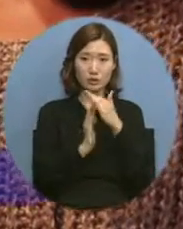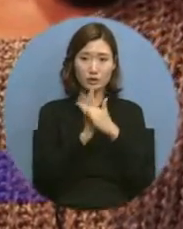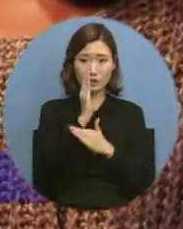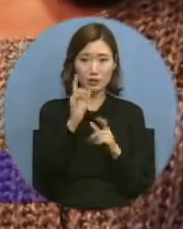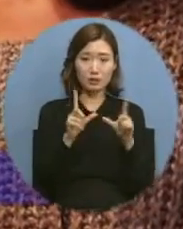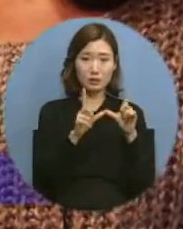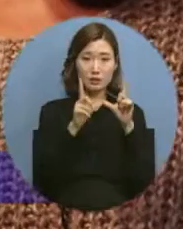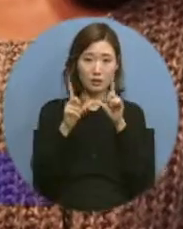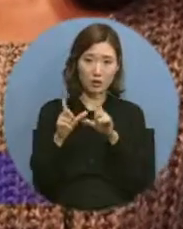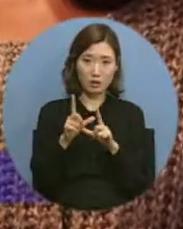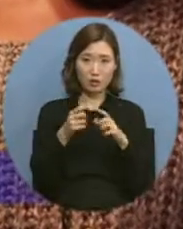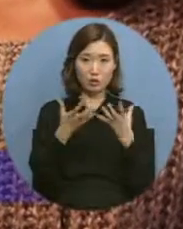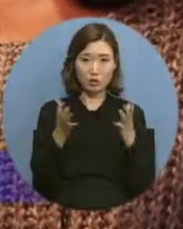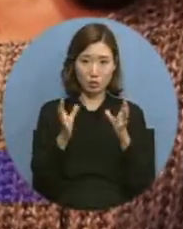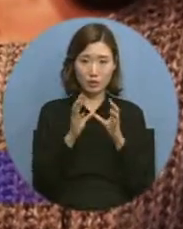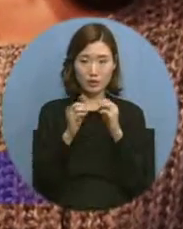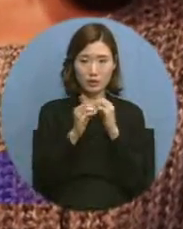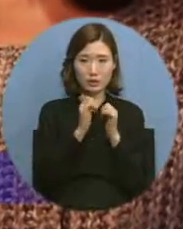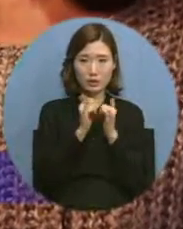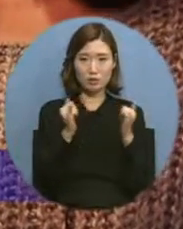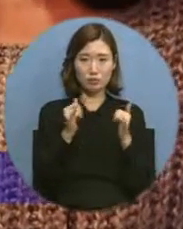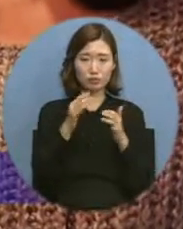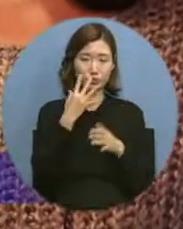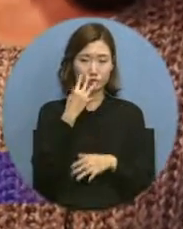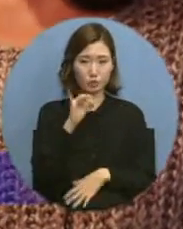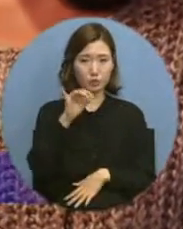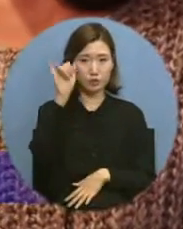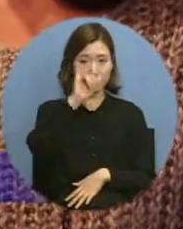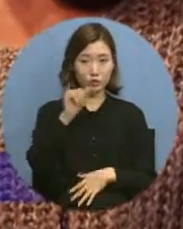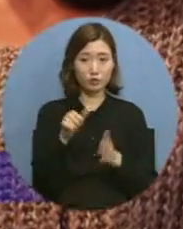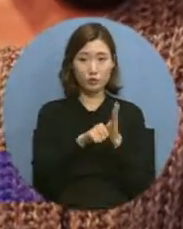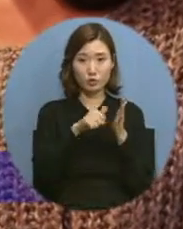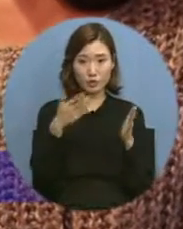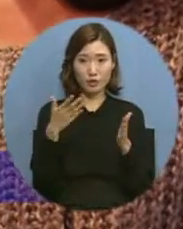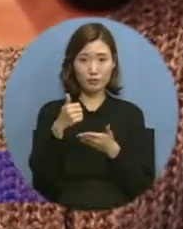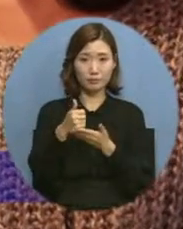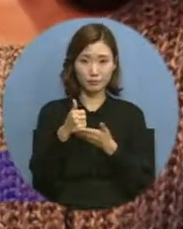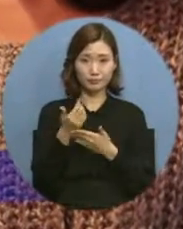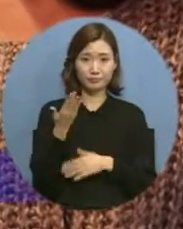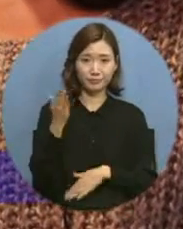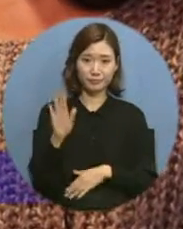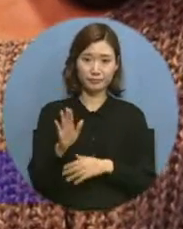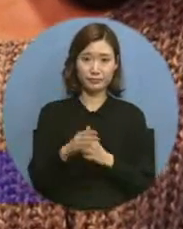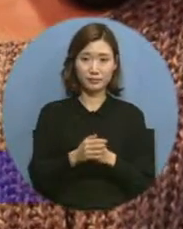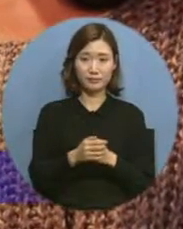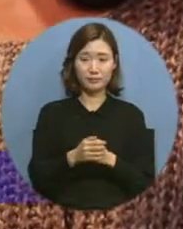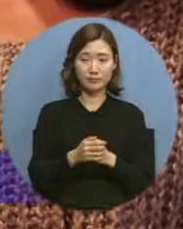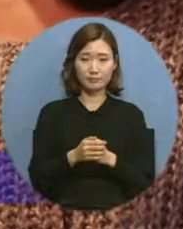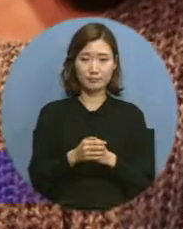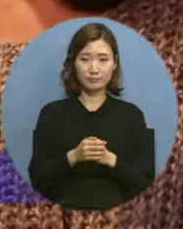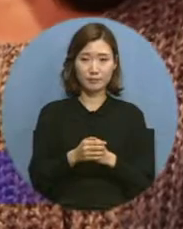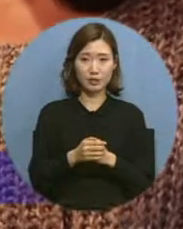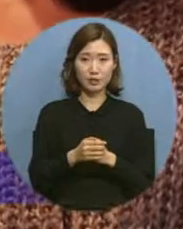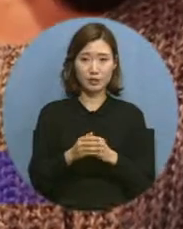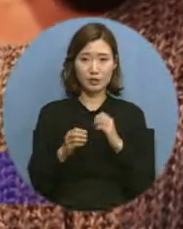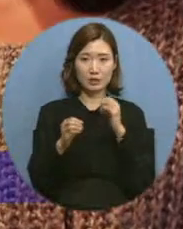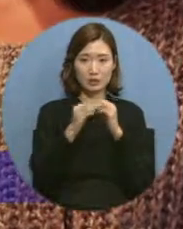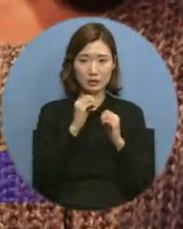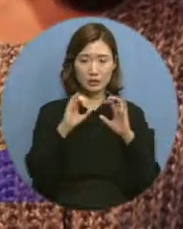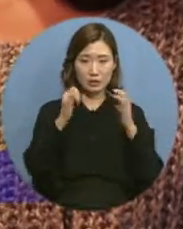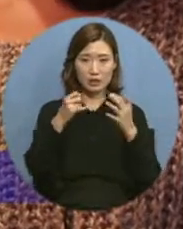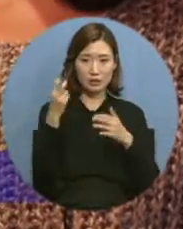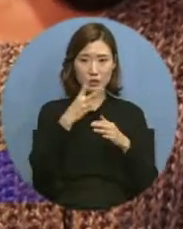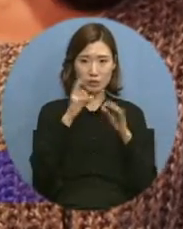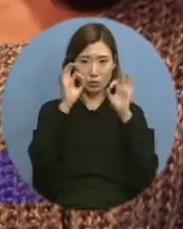사신 동네 시인이기도 하세요. 물론 전국적으로 유명한 시이긴 하지만 그래서 그 시인의 시세계를 좀 조명하는